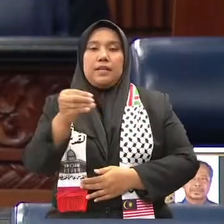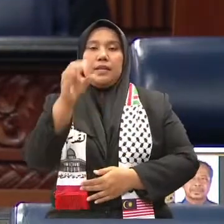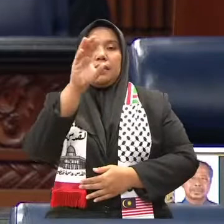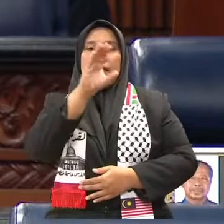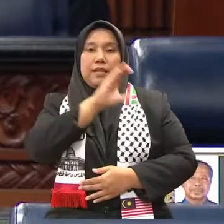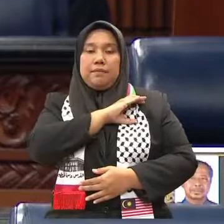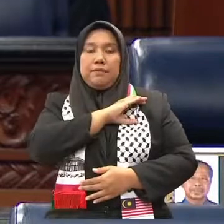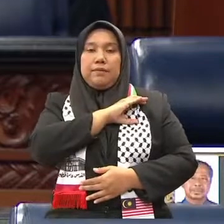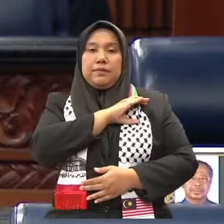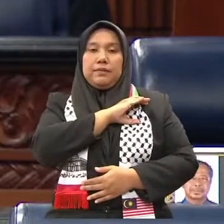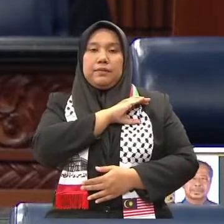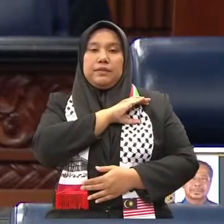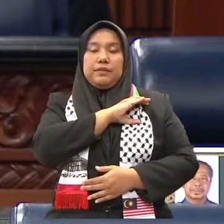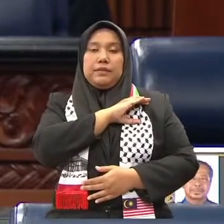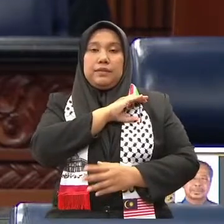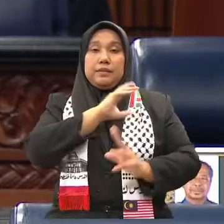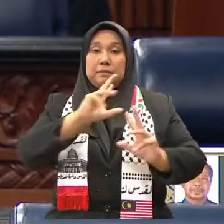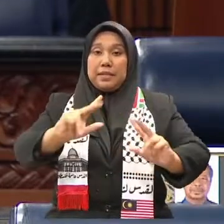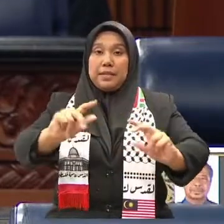sentiasa meningkatkan